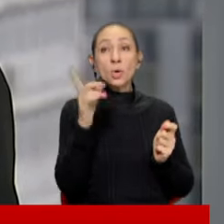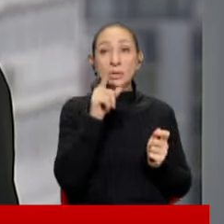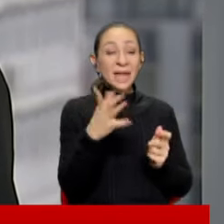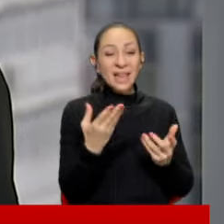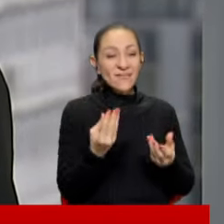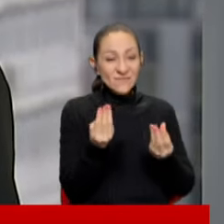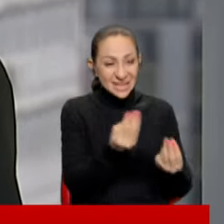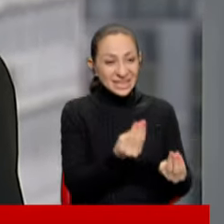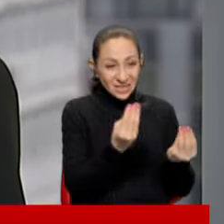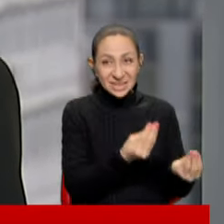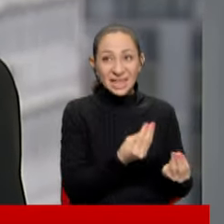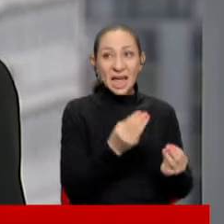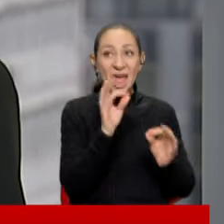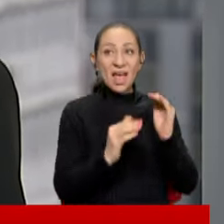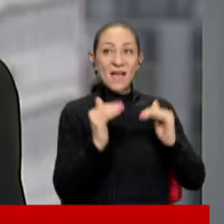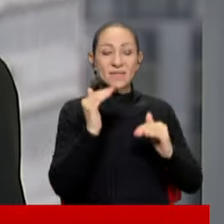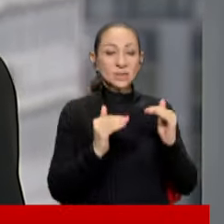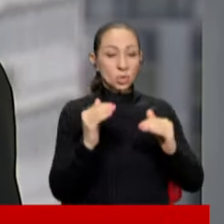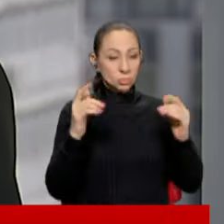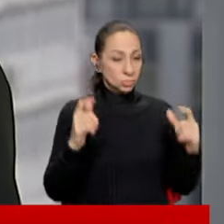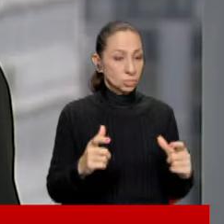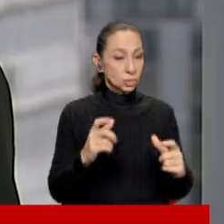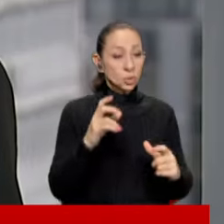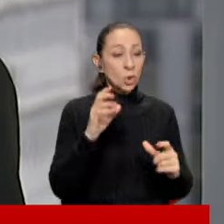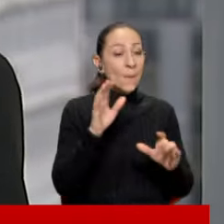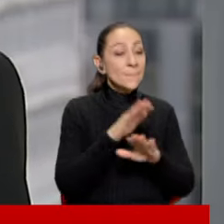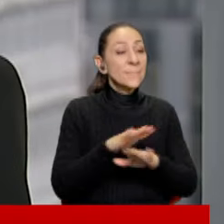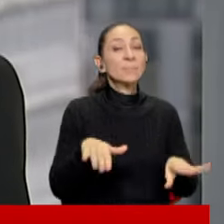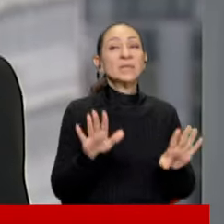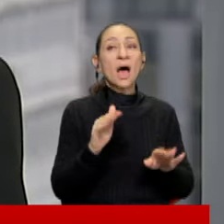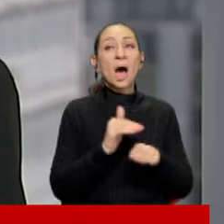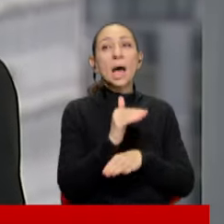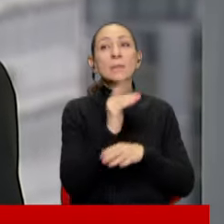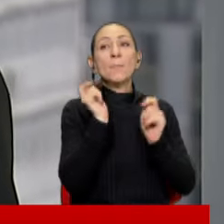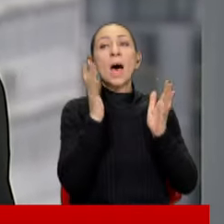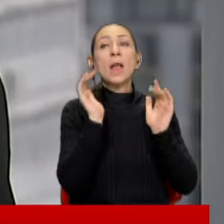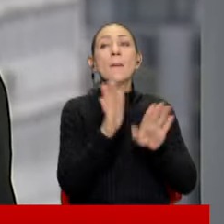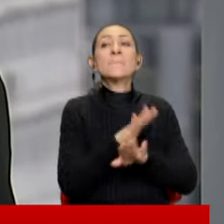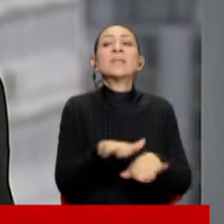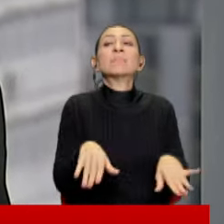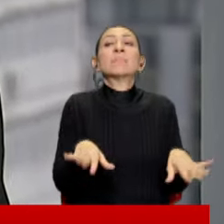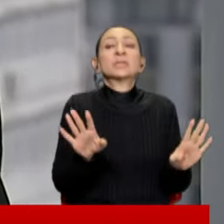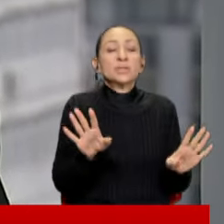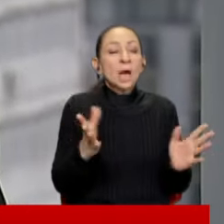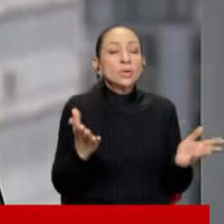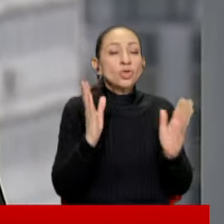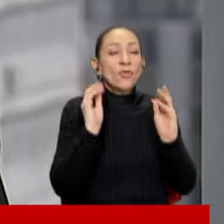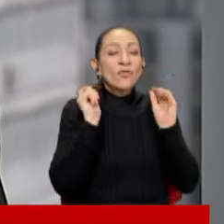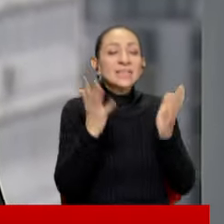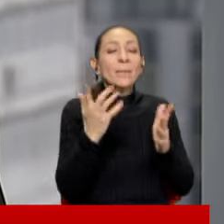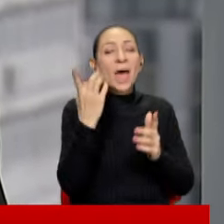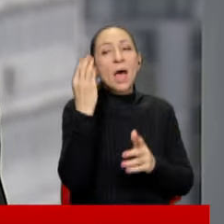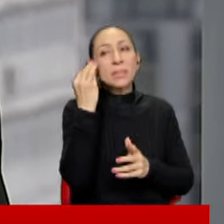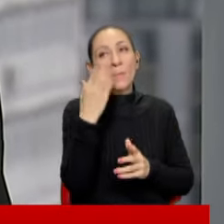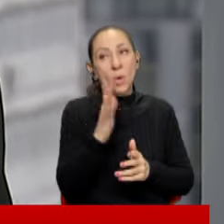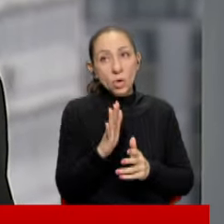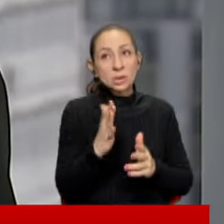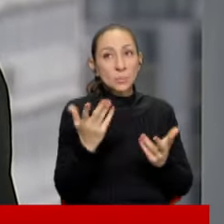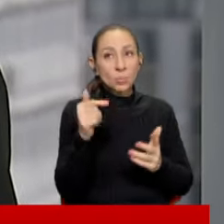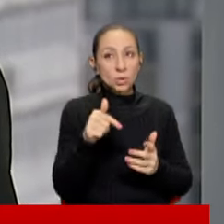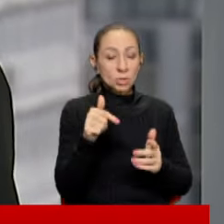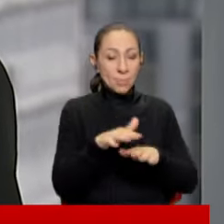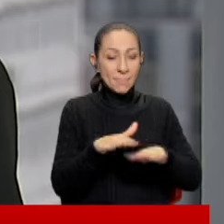ne verilirse verilsin enflasyon ortamı sona ermedikçe, hayat pahalılığı sona ermedikçe aslında çok fazla bir anlamı yok. Tabii